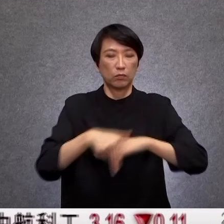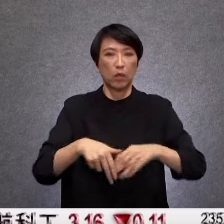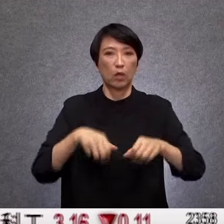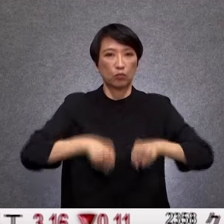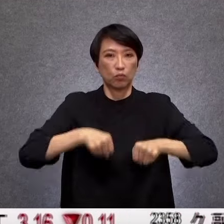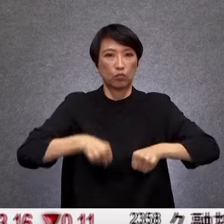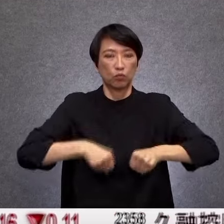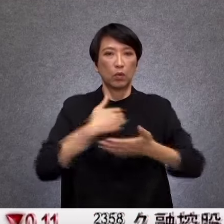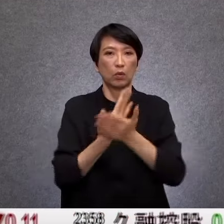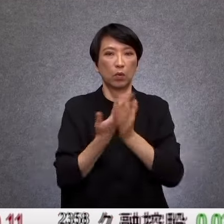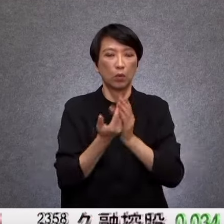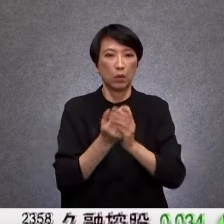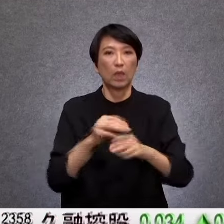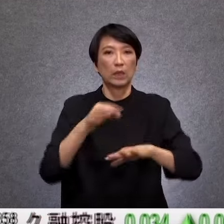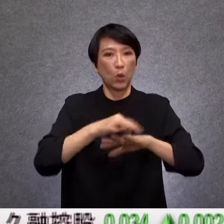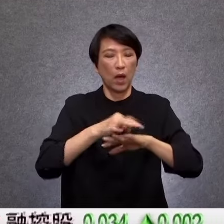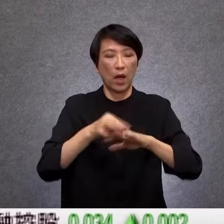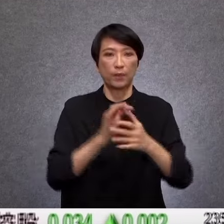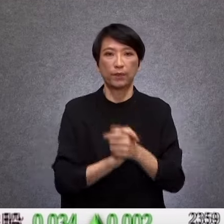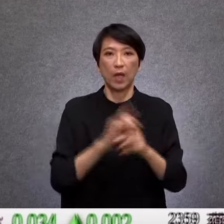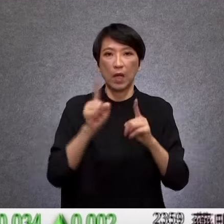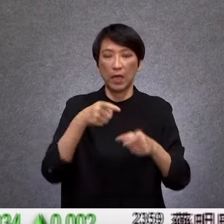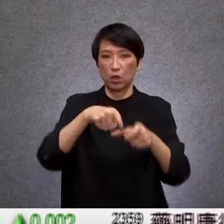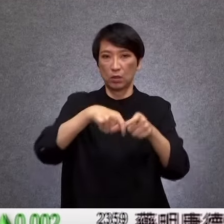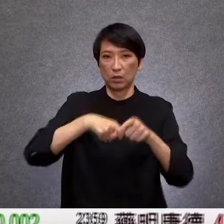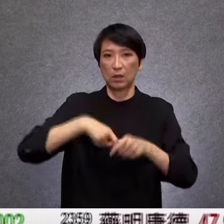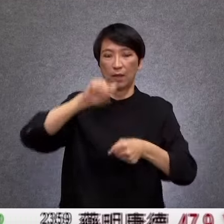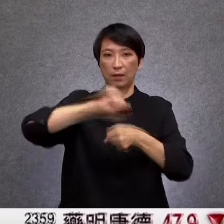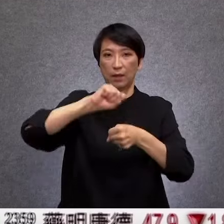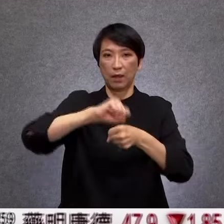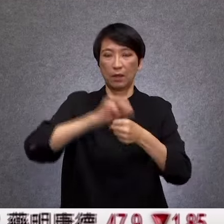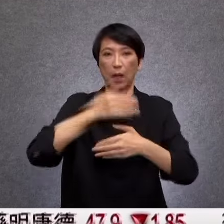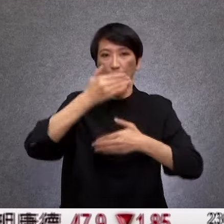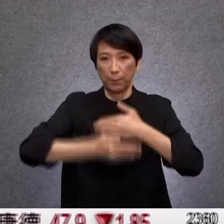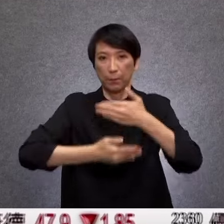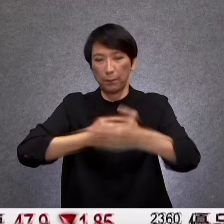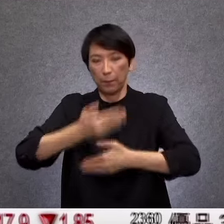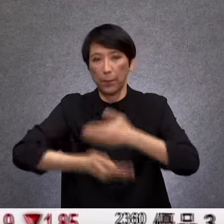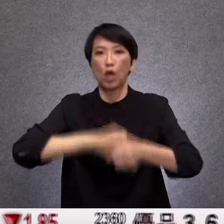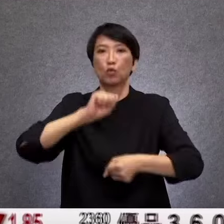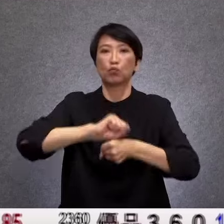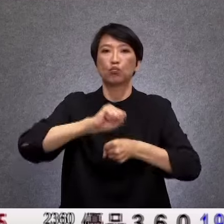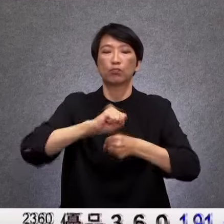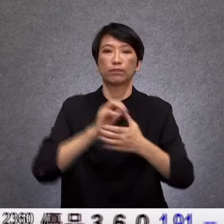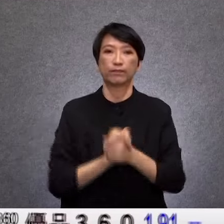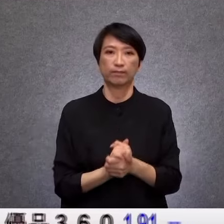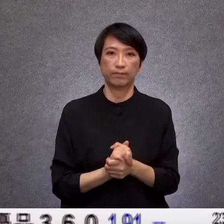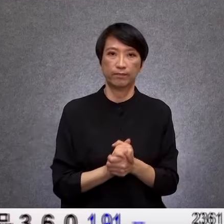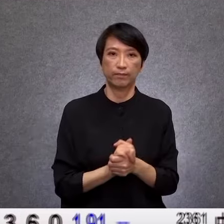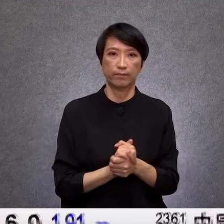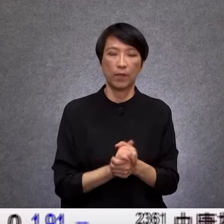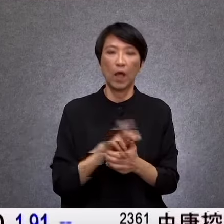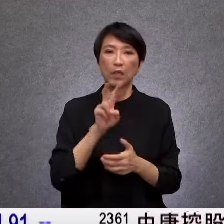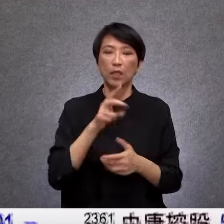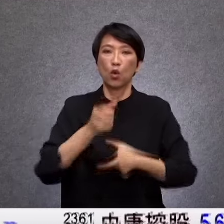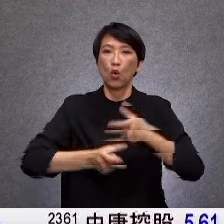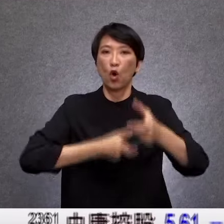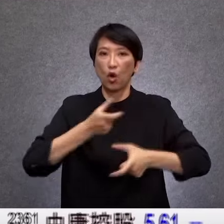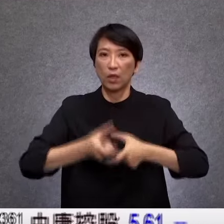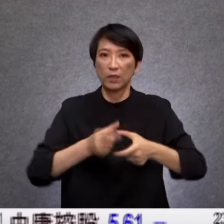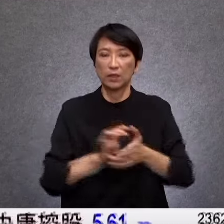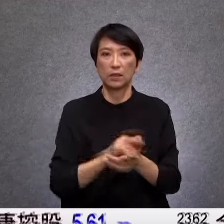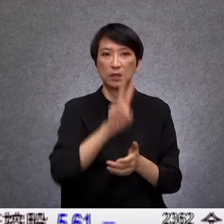工程嘅開支，我哋有所節約啦。同時增加收入嗰方面咧，亦都係逐步做啦。咁